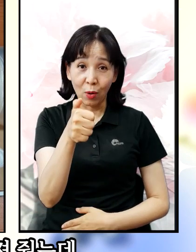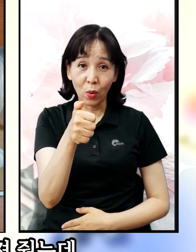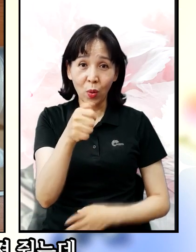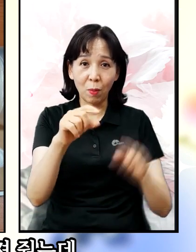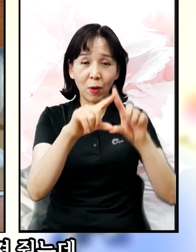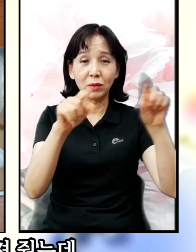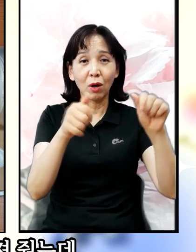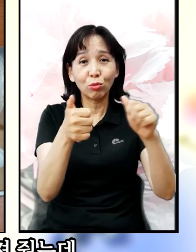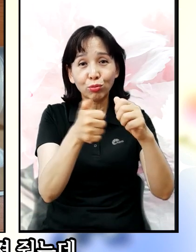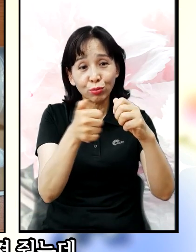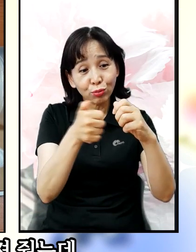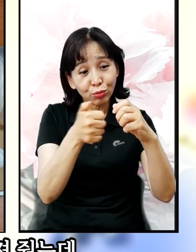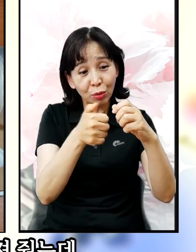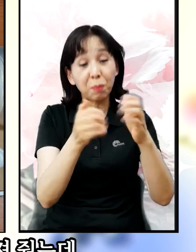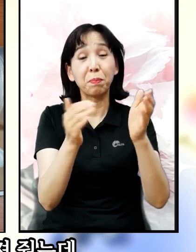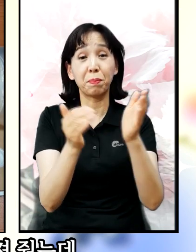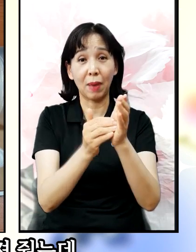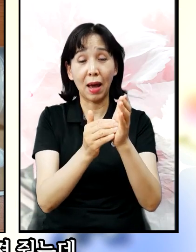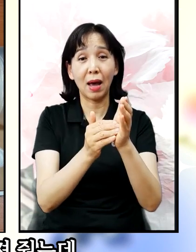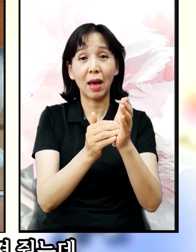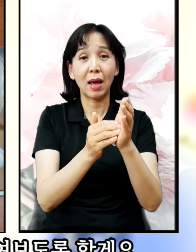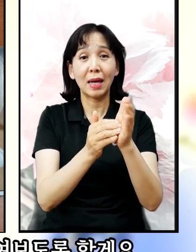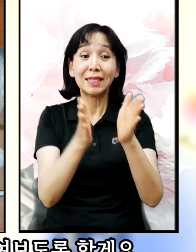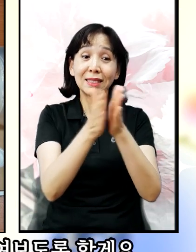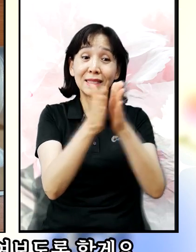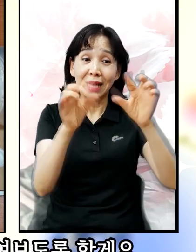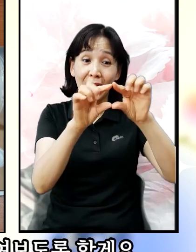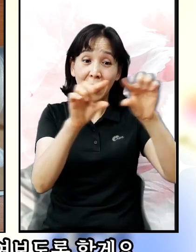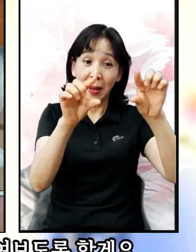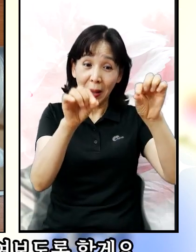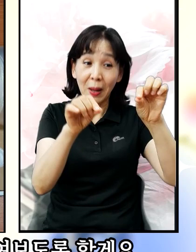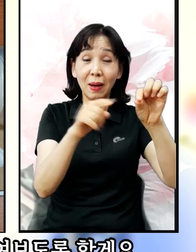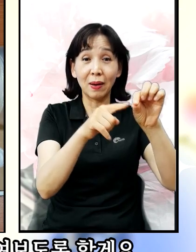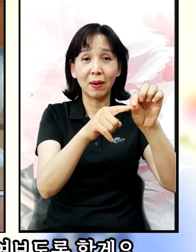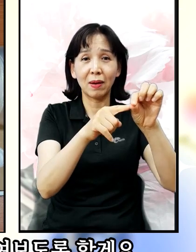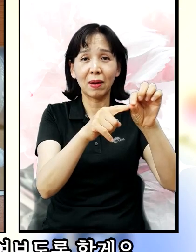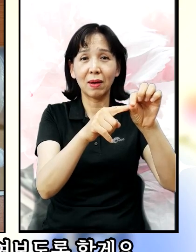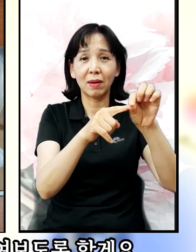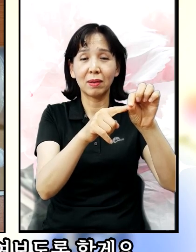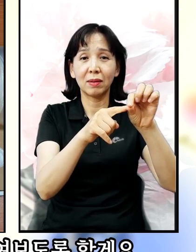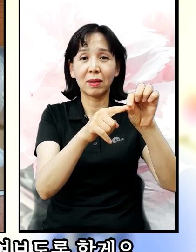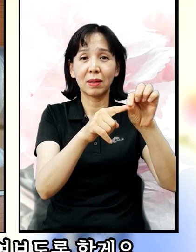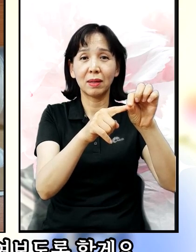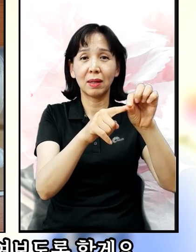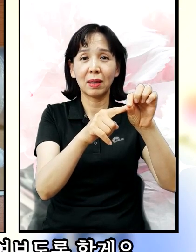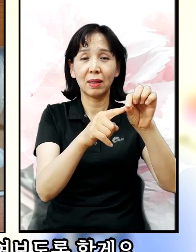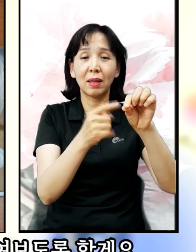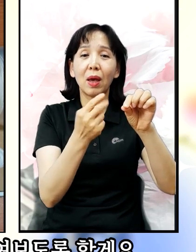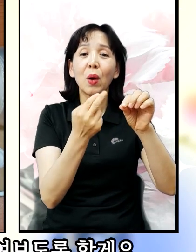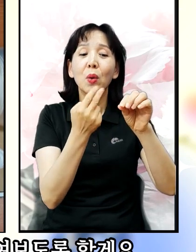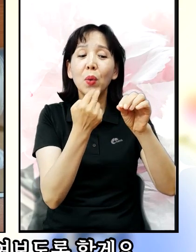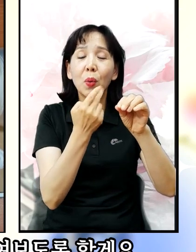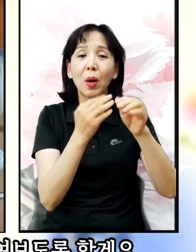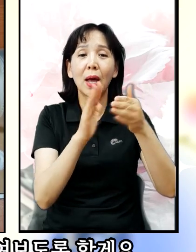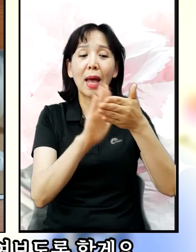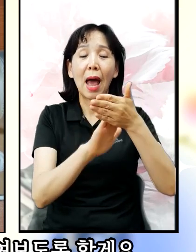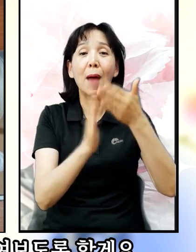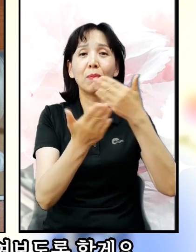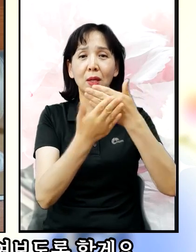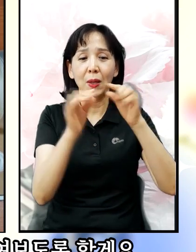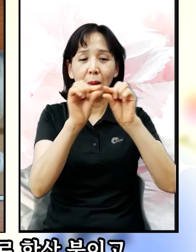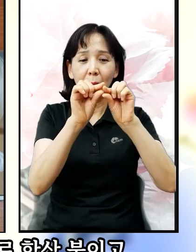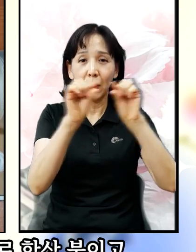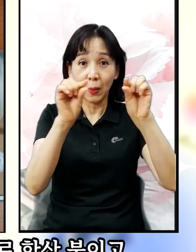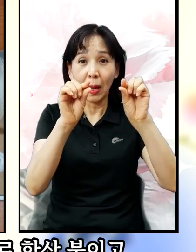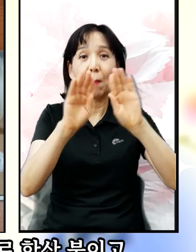라이터 불로 지져 줬는데 시작 부분 끝에 양면 테이프를 살짝 붙여